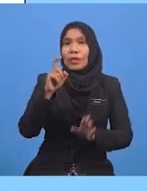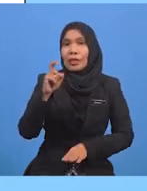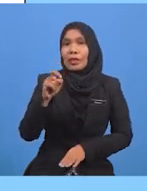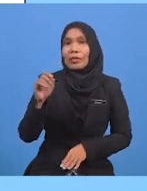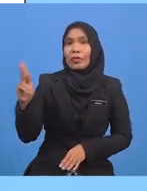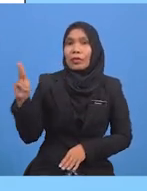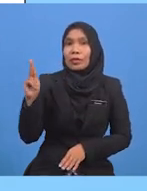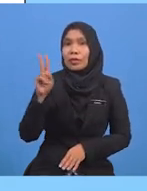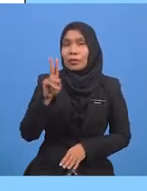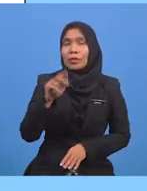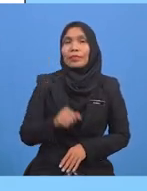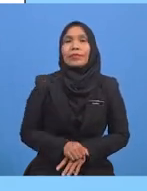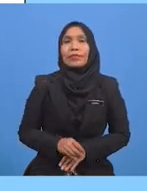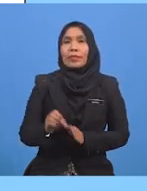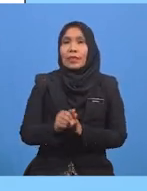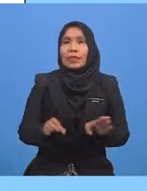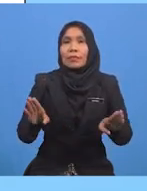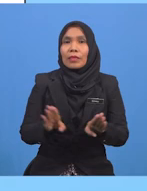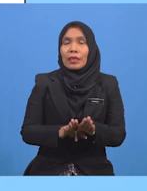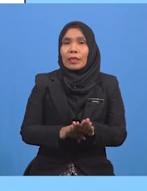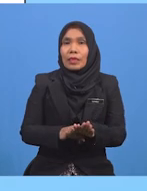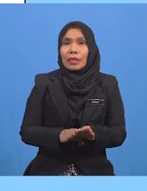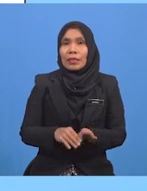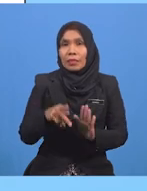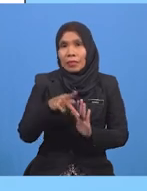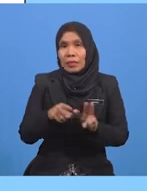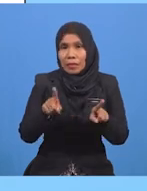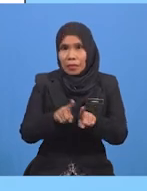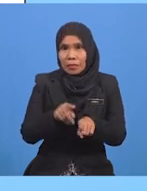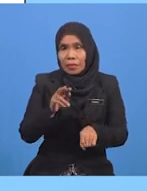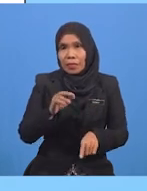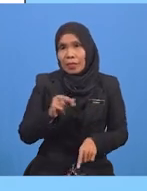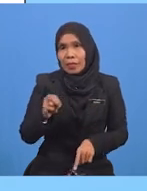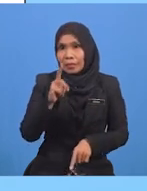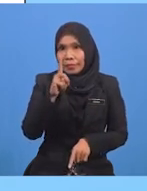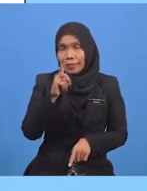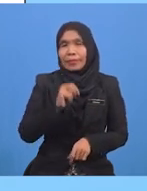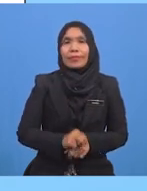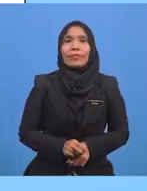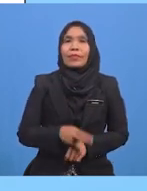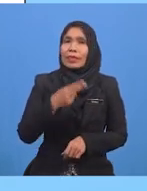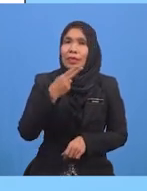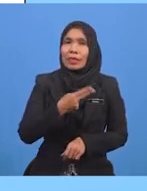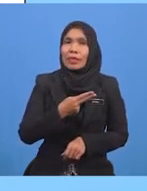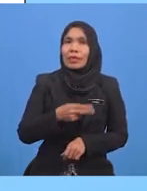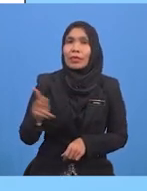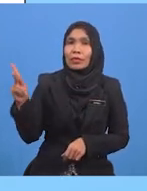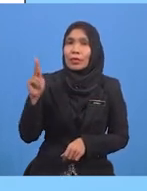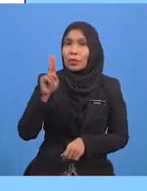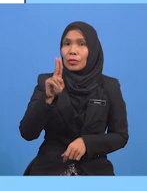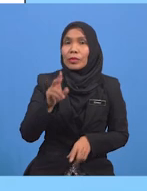2 sebagai persamaan pertama. H kuasa 2 sama